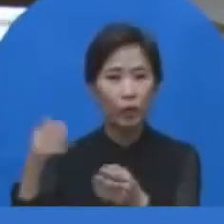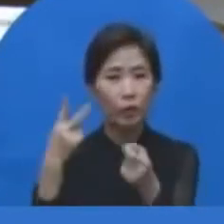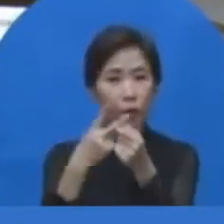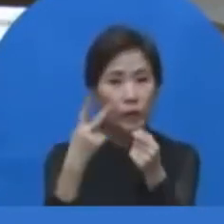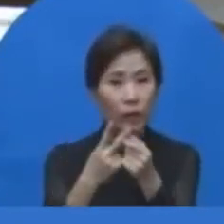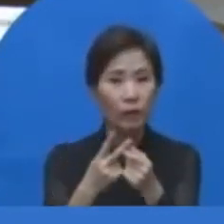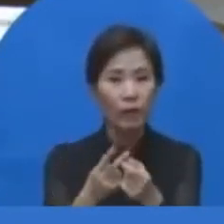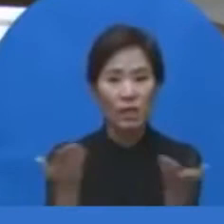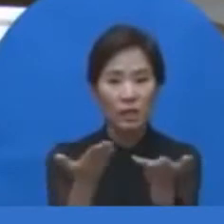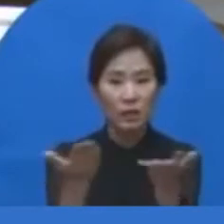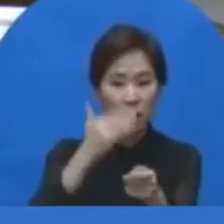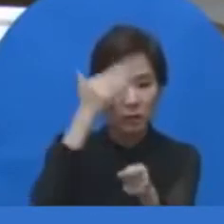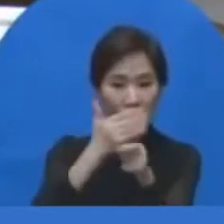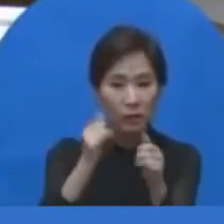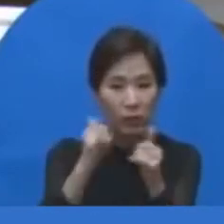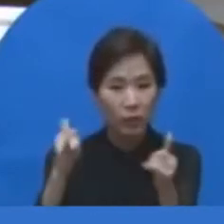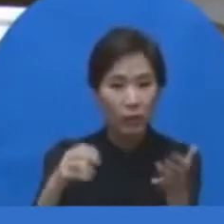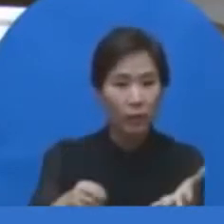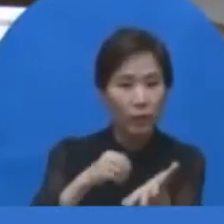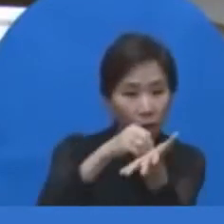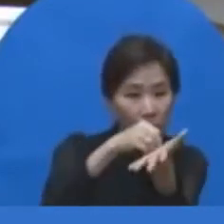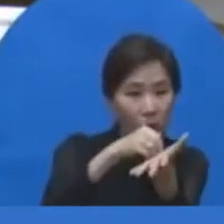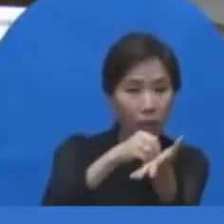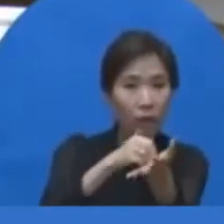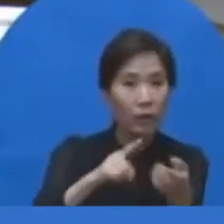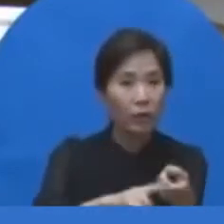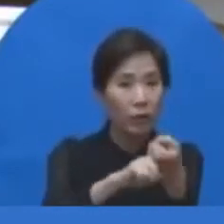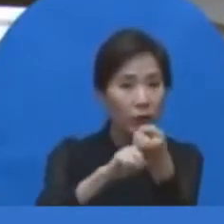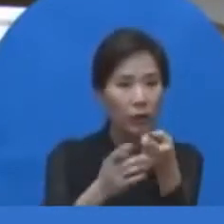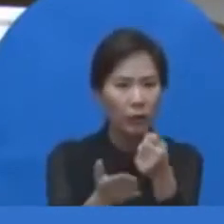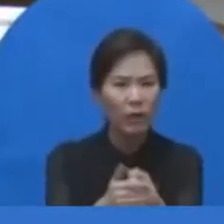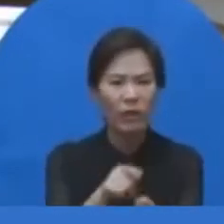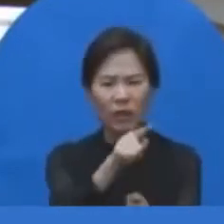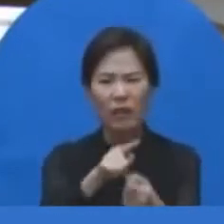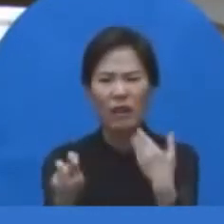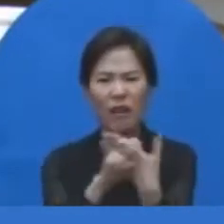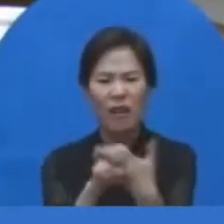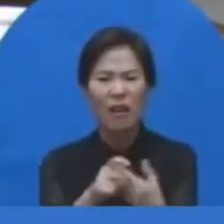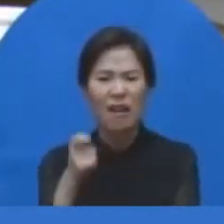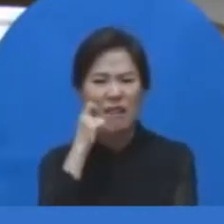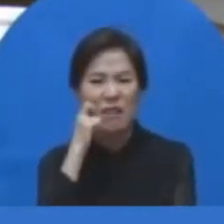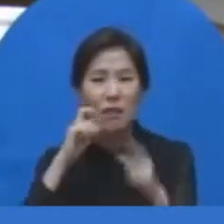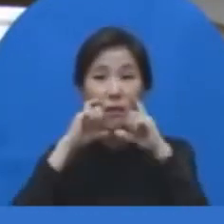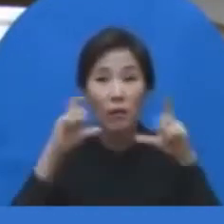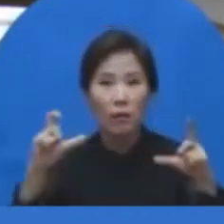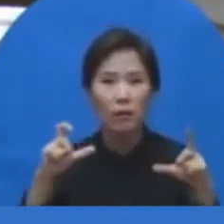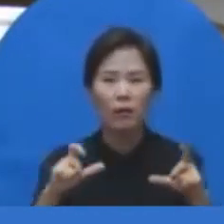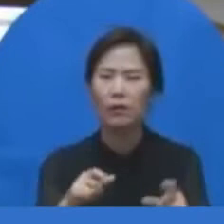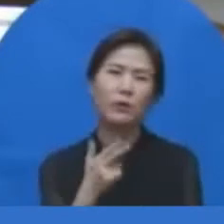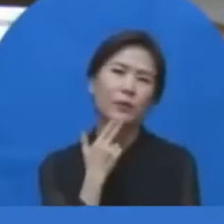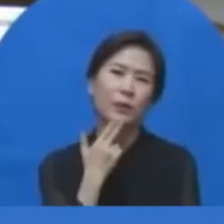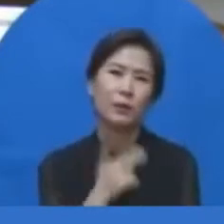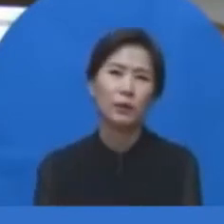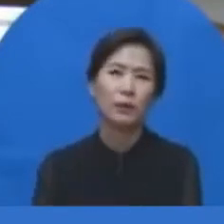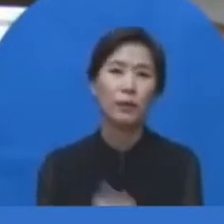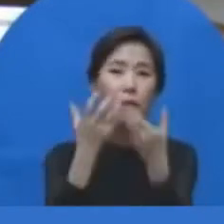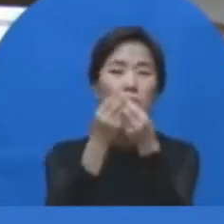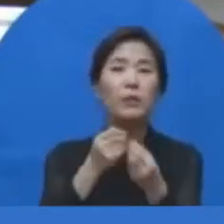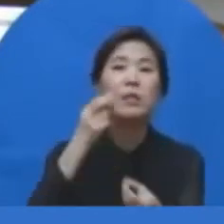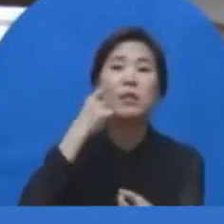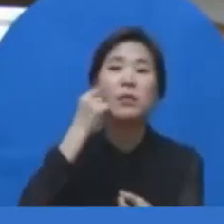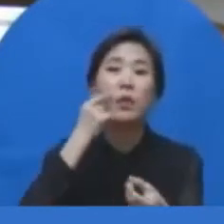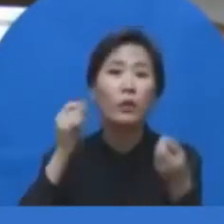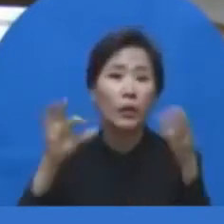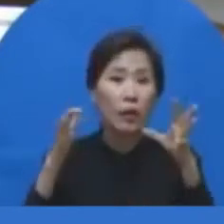이유로 그자의 조합 분성을 부정하는 입법례도 없습니다. 일본과 같은 경우에도 우리 노동조합법상